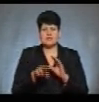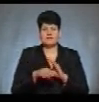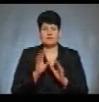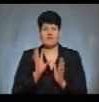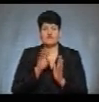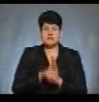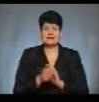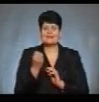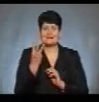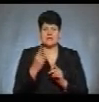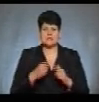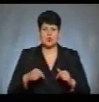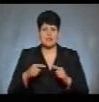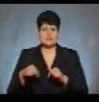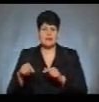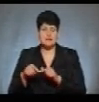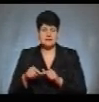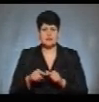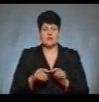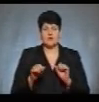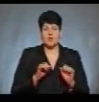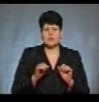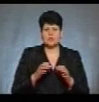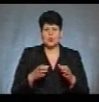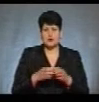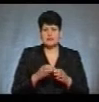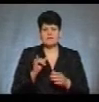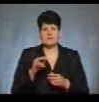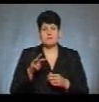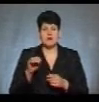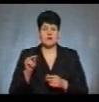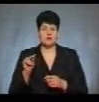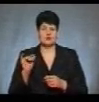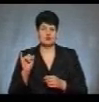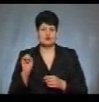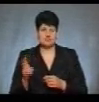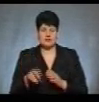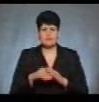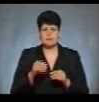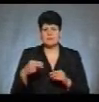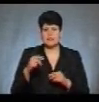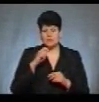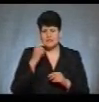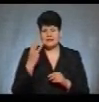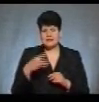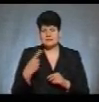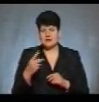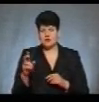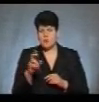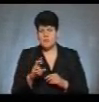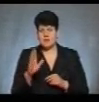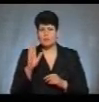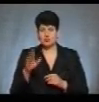увійшли 13 організацій. За словами координатора коаліції Івана Марчука, на виборах президента України 31 березня